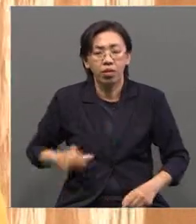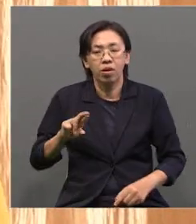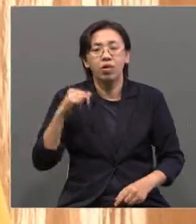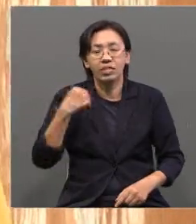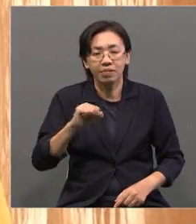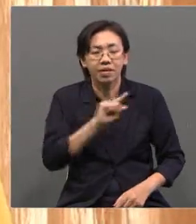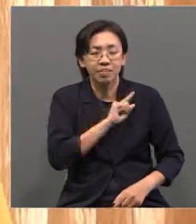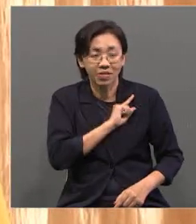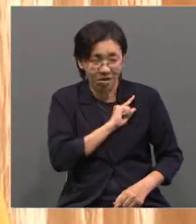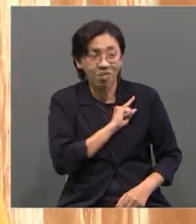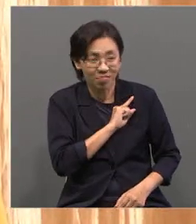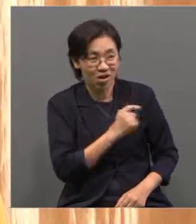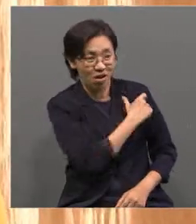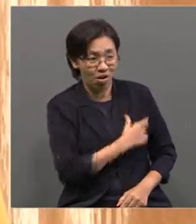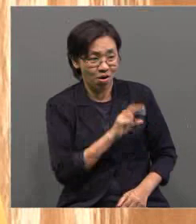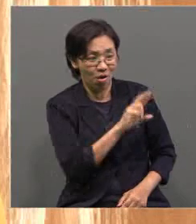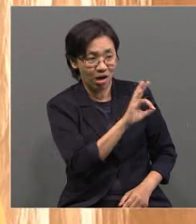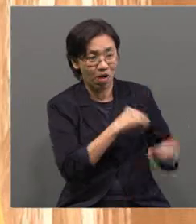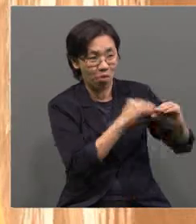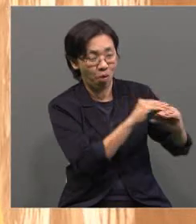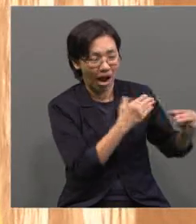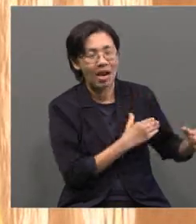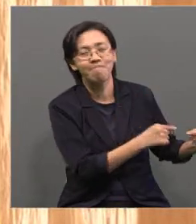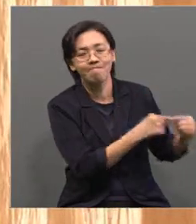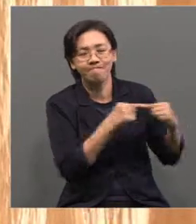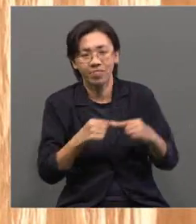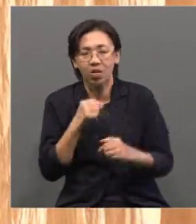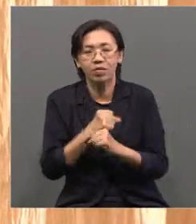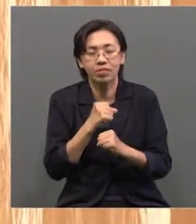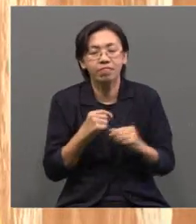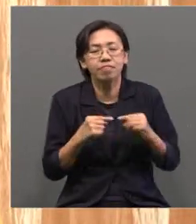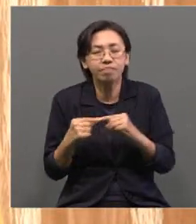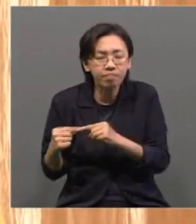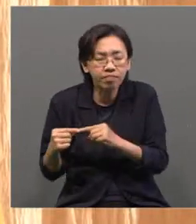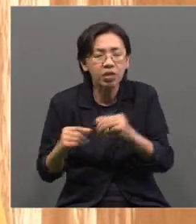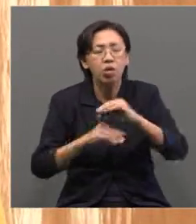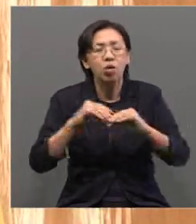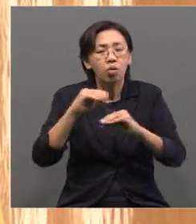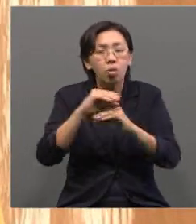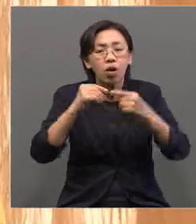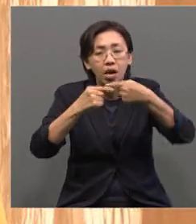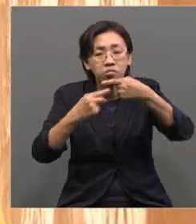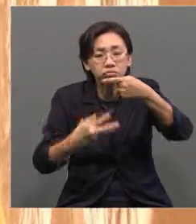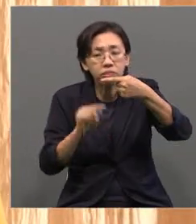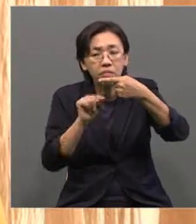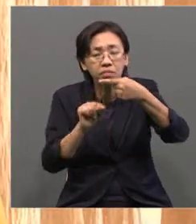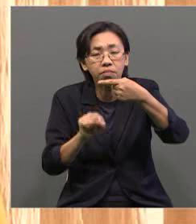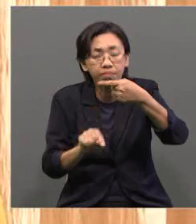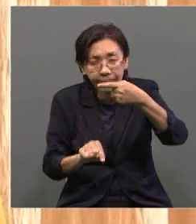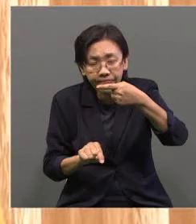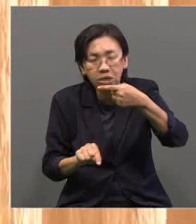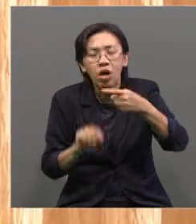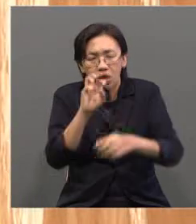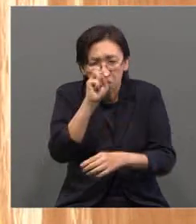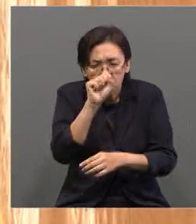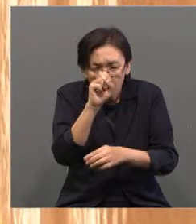ที่10โครงการต่างๆเหล่านี้จะเป็นโครงการที่ได้ผ่านการทดล